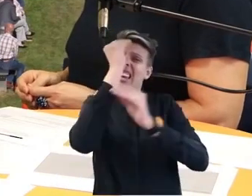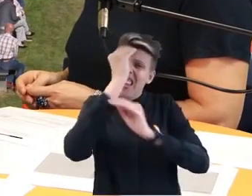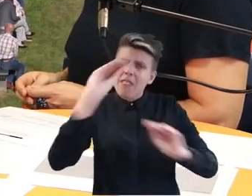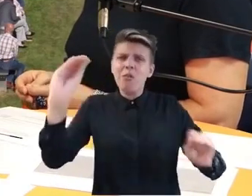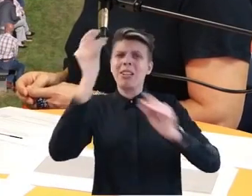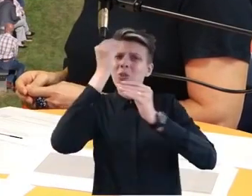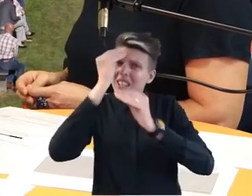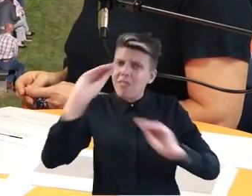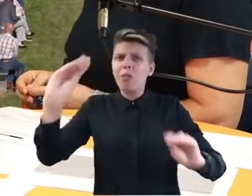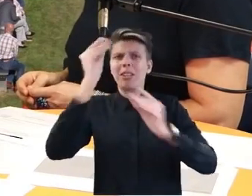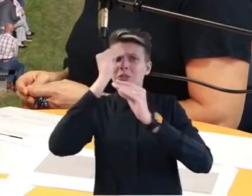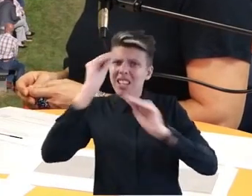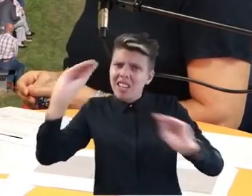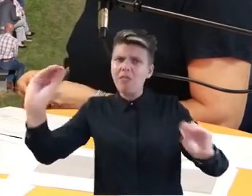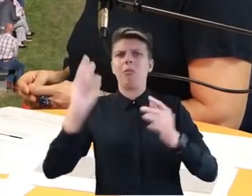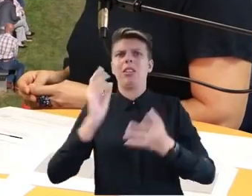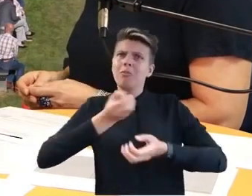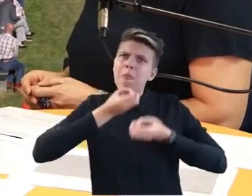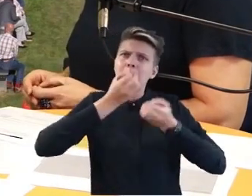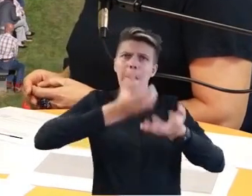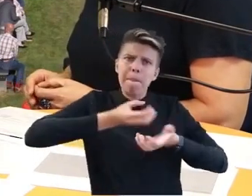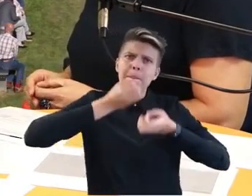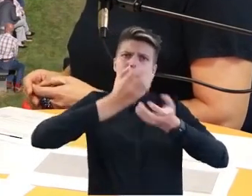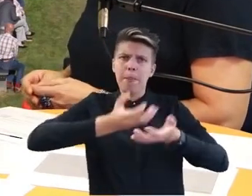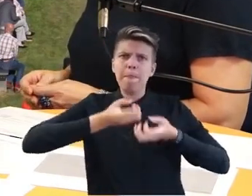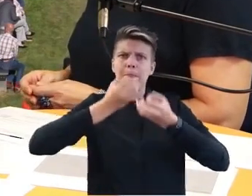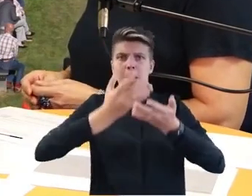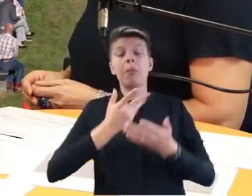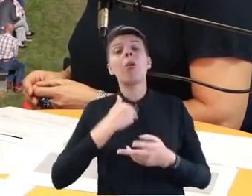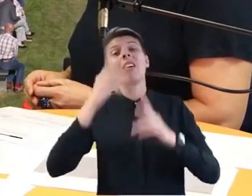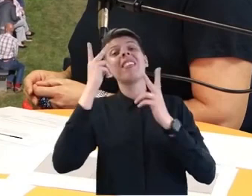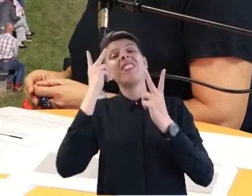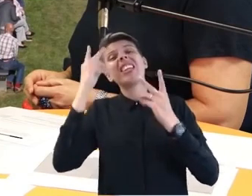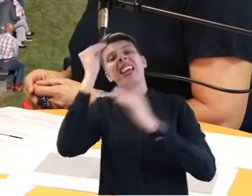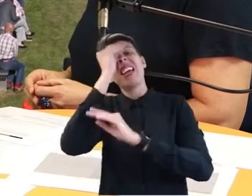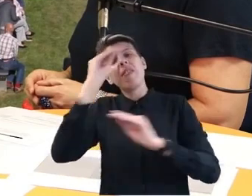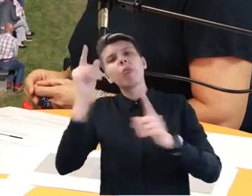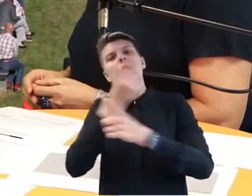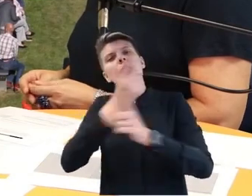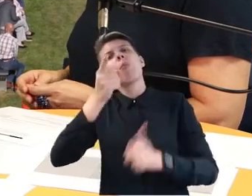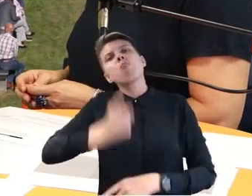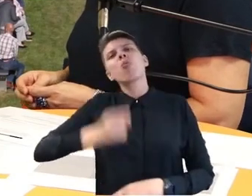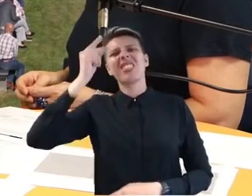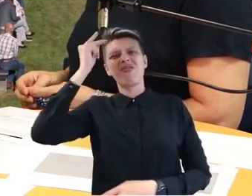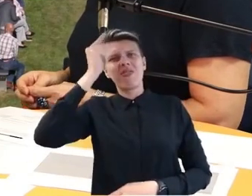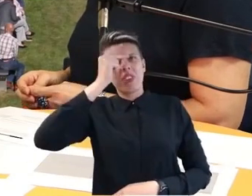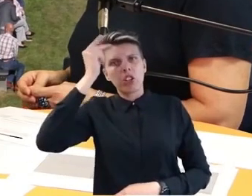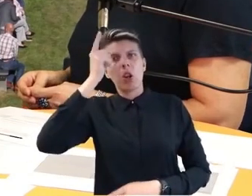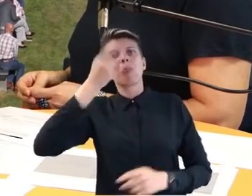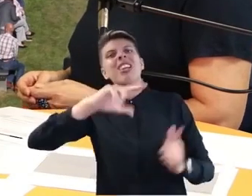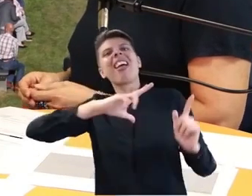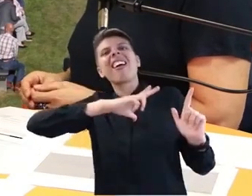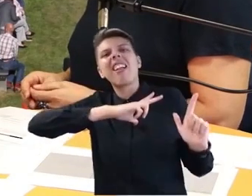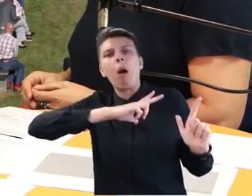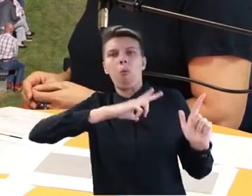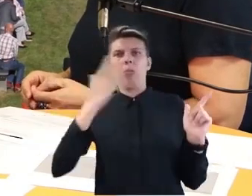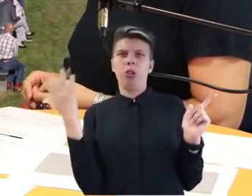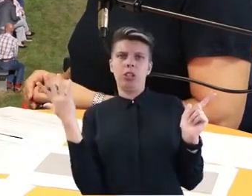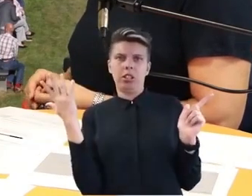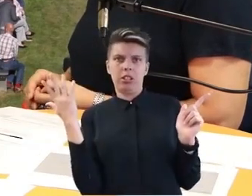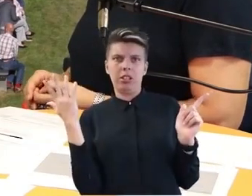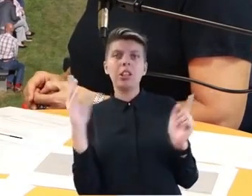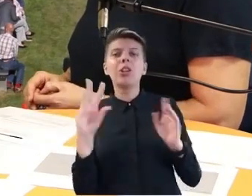und die müssen eben so aufbereitet sein dass die leute sie auch verstehen können sie müssen glaubwürdig gestaltet sein bei